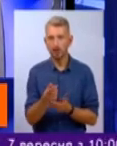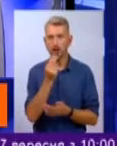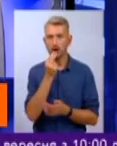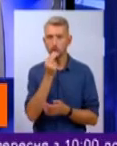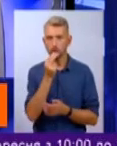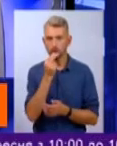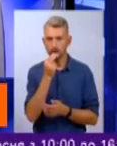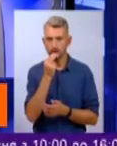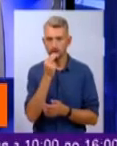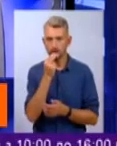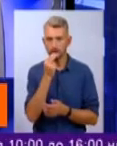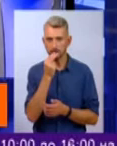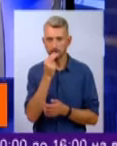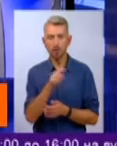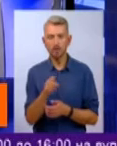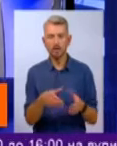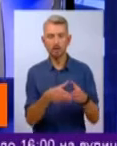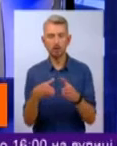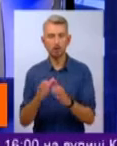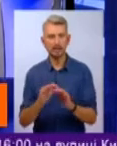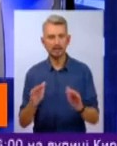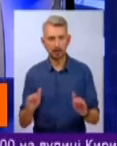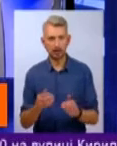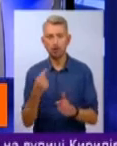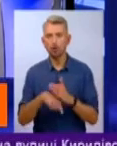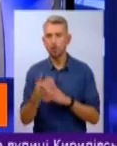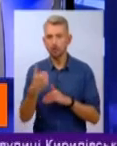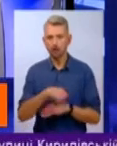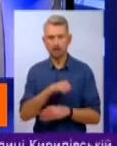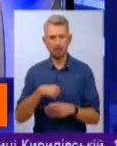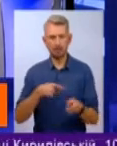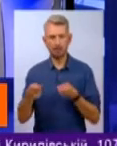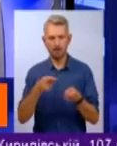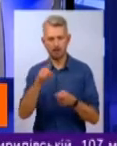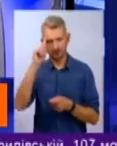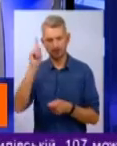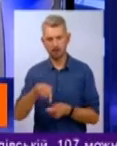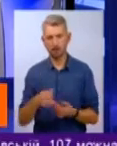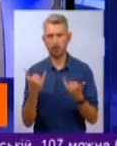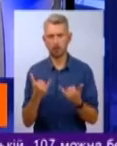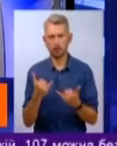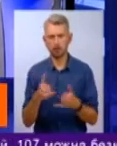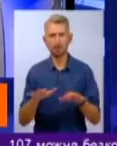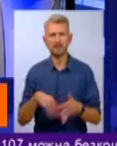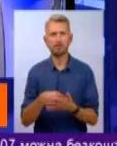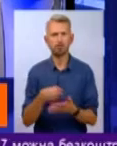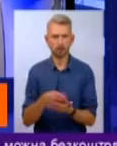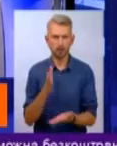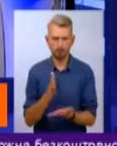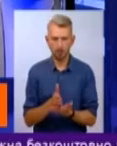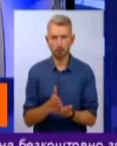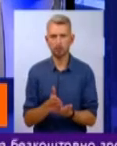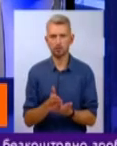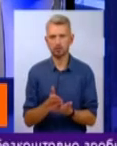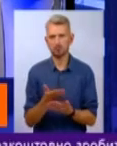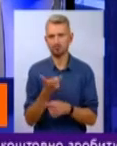харчування оцих категорій дітей. Тобто вже сама влада, ви знаєте, сьогодні місцеві бюджети мають відповідні